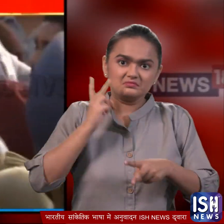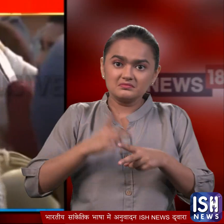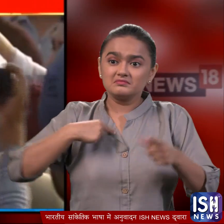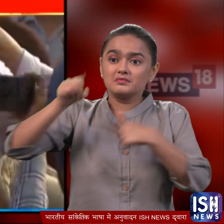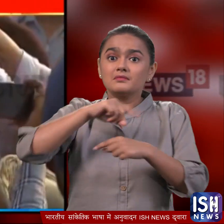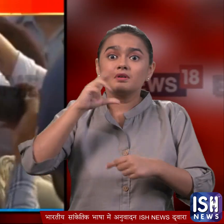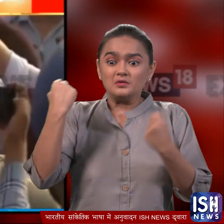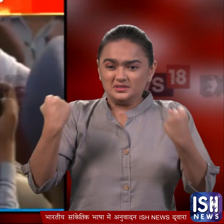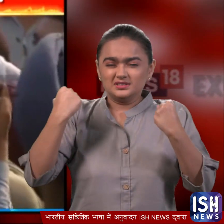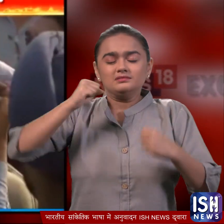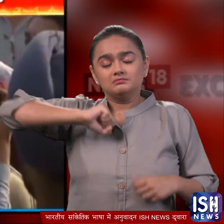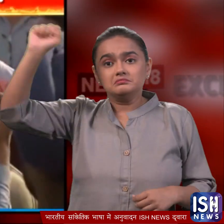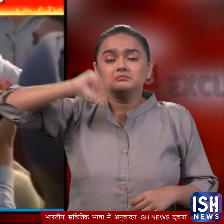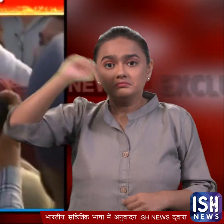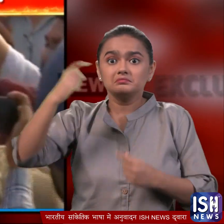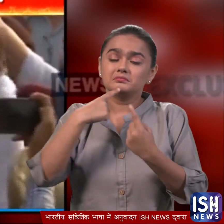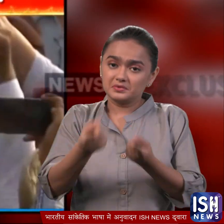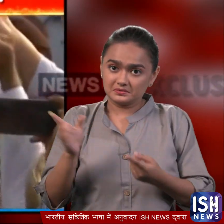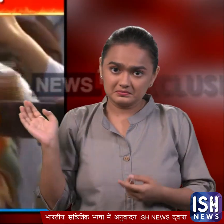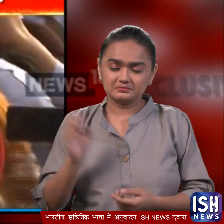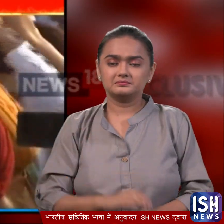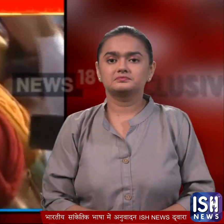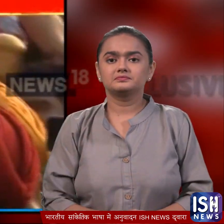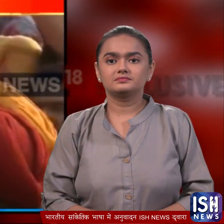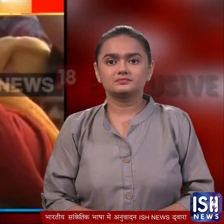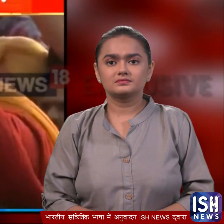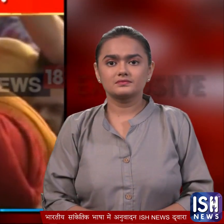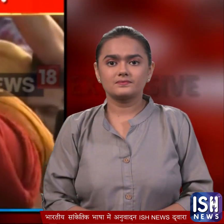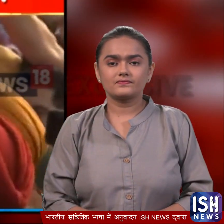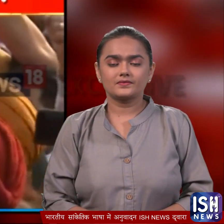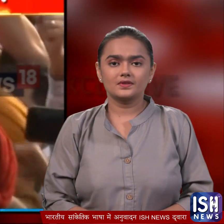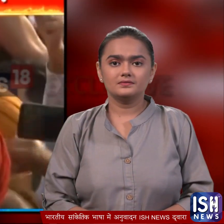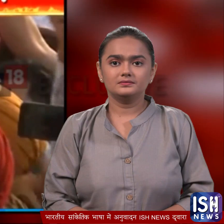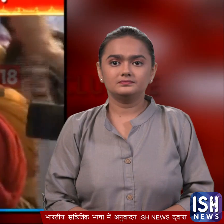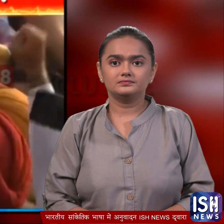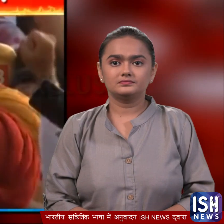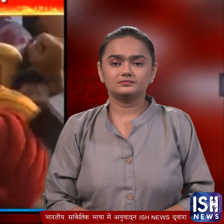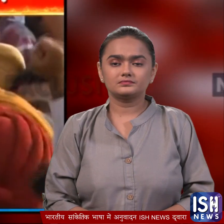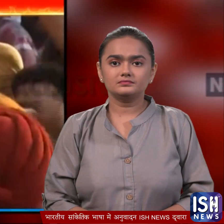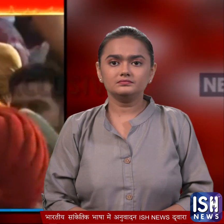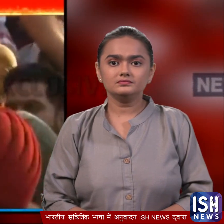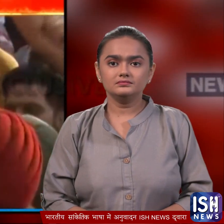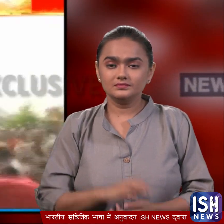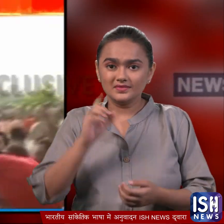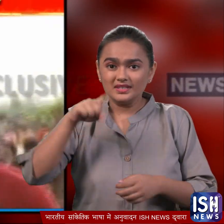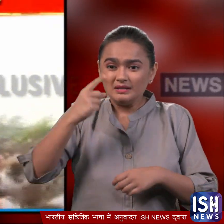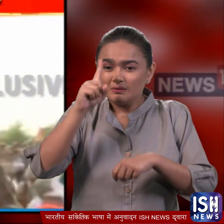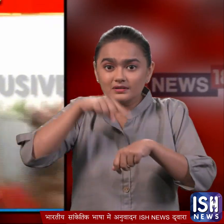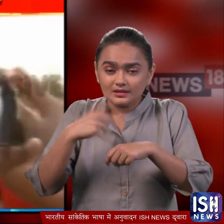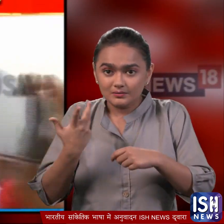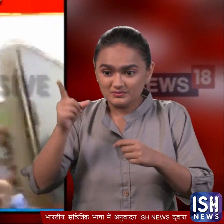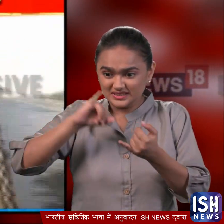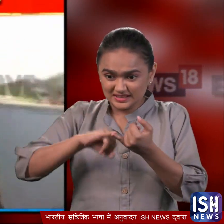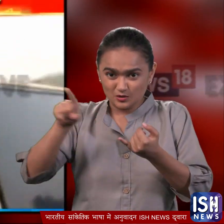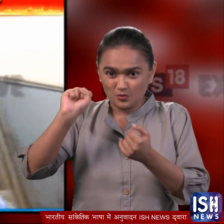रहे। सरफरोशी की तमन्ना अब हमारे दिल में है, देखना है जोर कितना बाजुए कातिल में है। एक बार